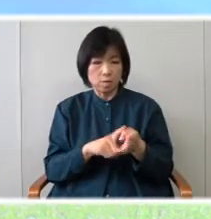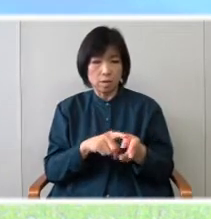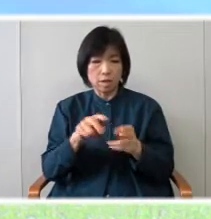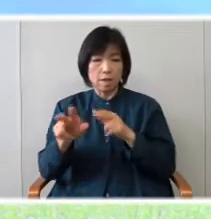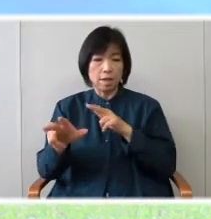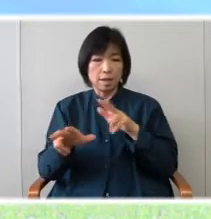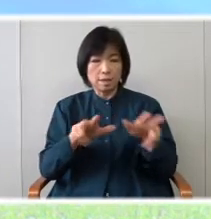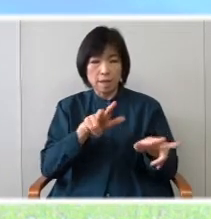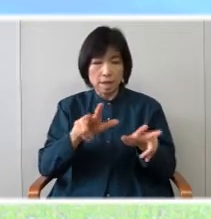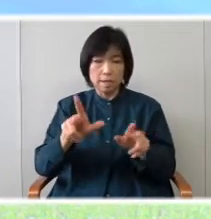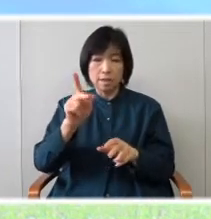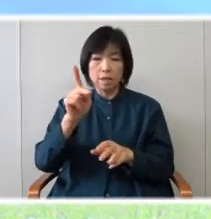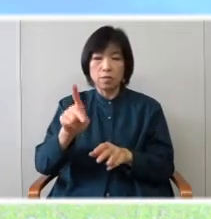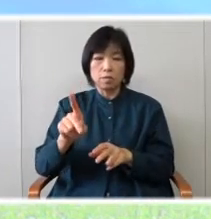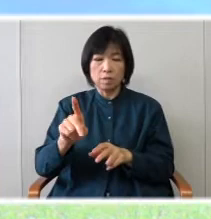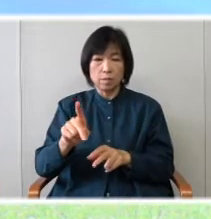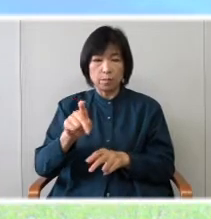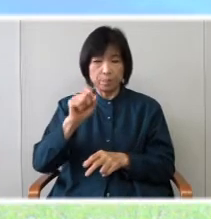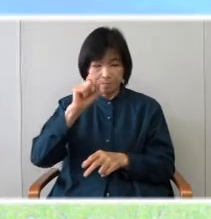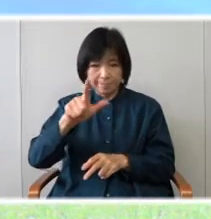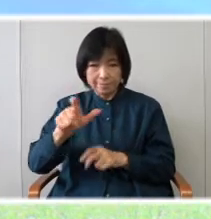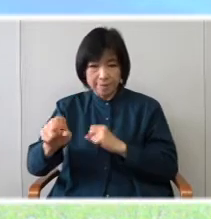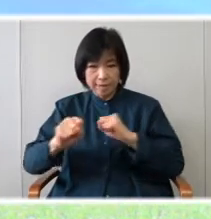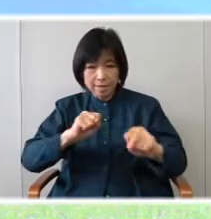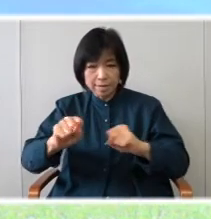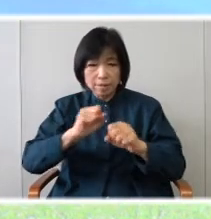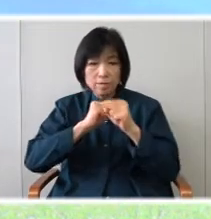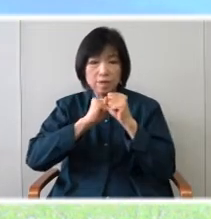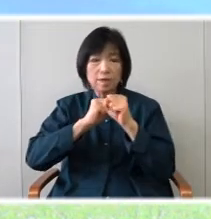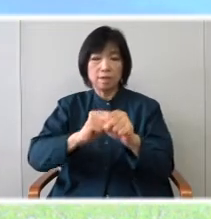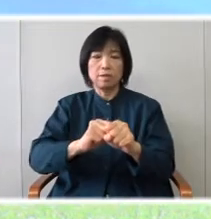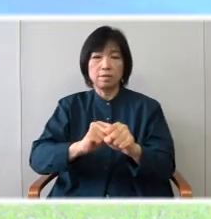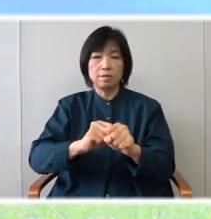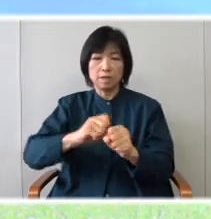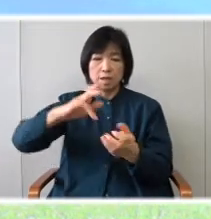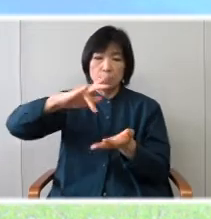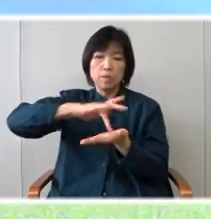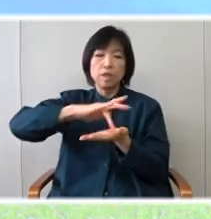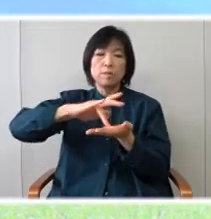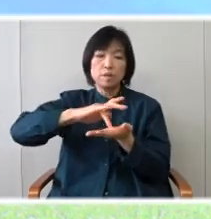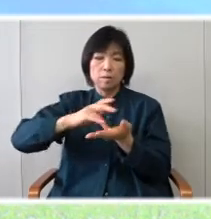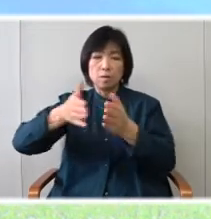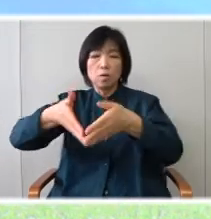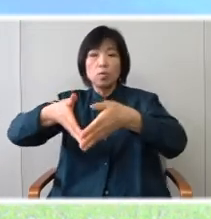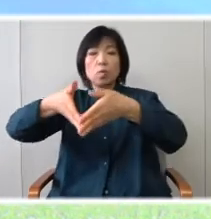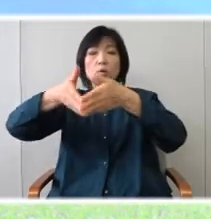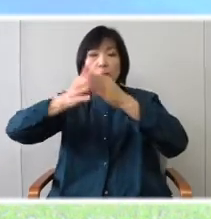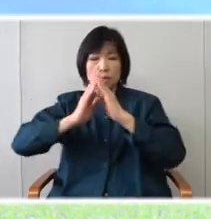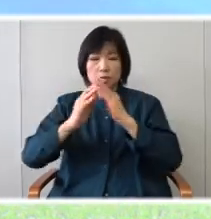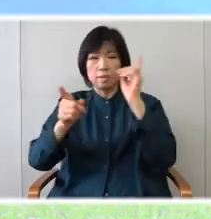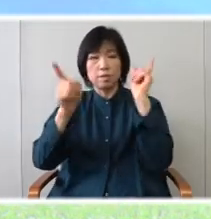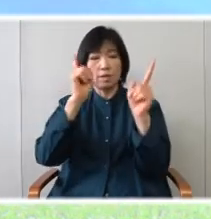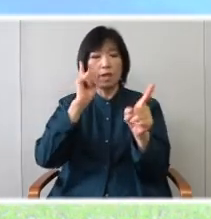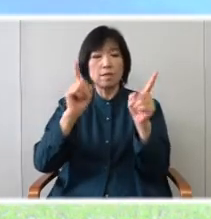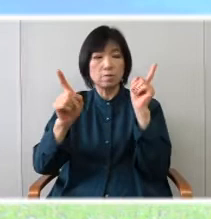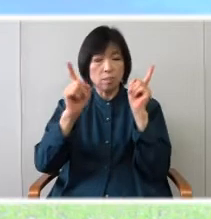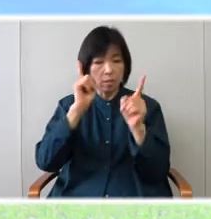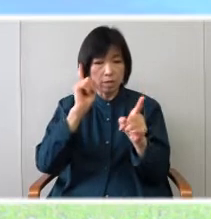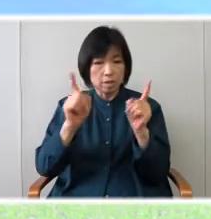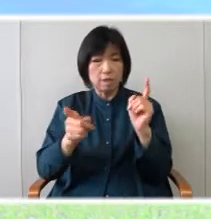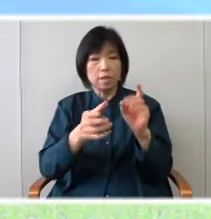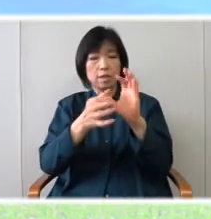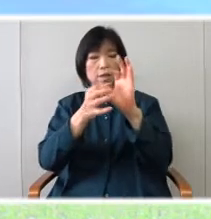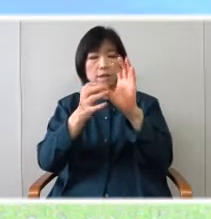活躍をしたわけでありますが、フィリピンの独立戦争に絡んで、武器を布引丸という船